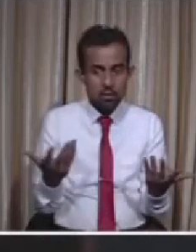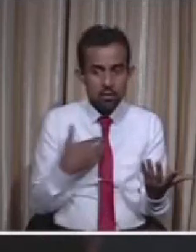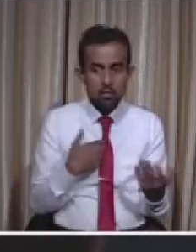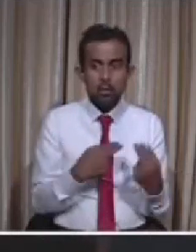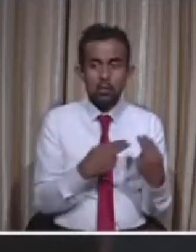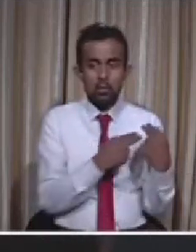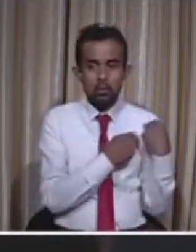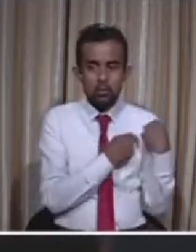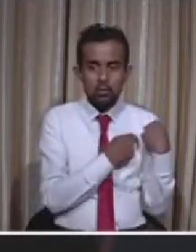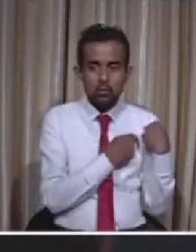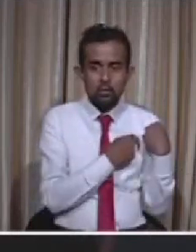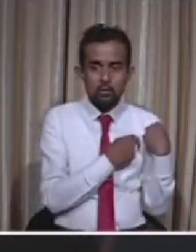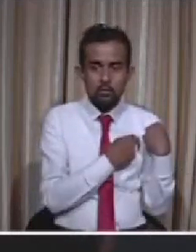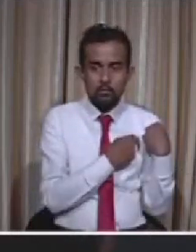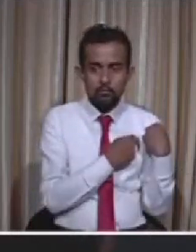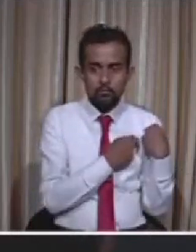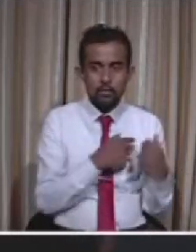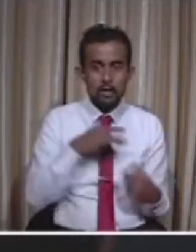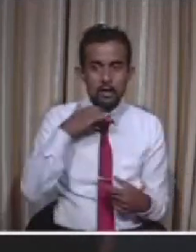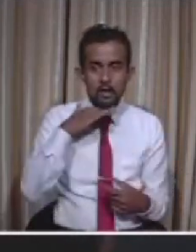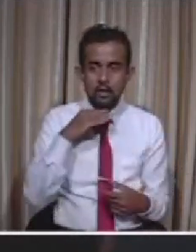තනතුරු වලට ලෝභී වුණොත්